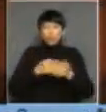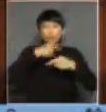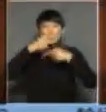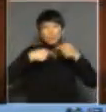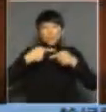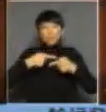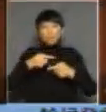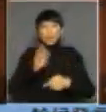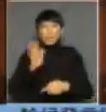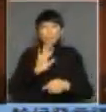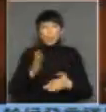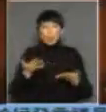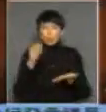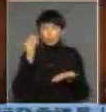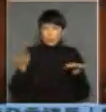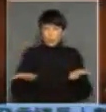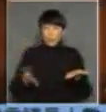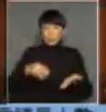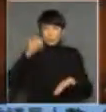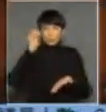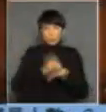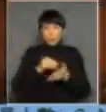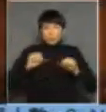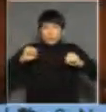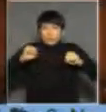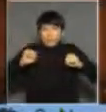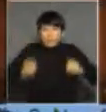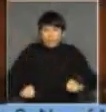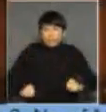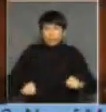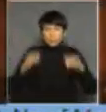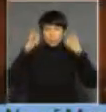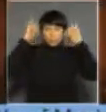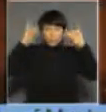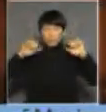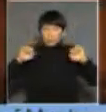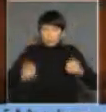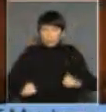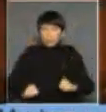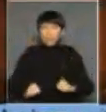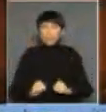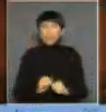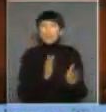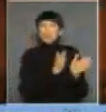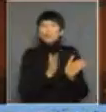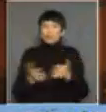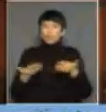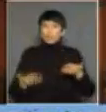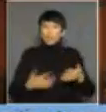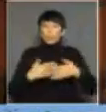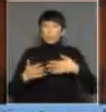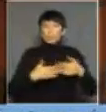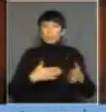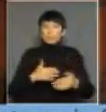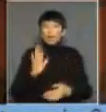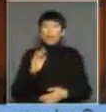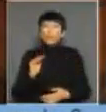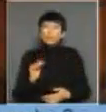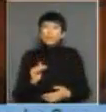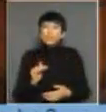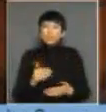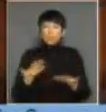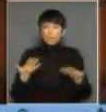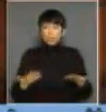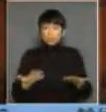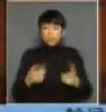今日一定要霸王上硬弓去處理今次嘅事咧？係咪呢一個月一個月